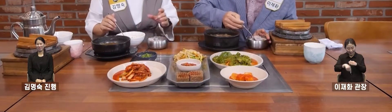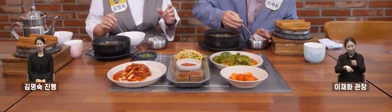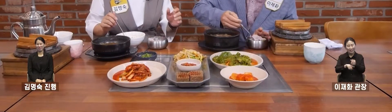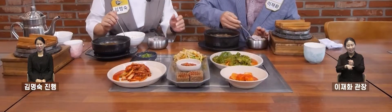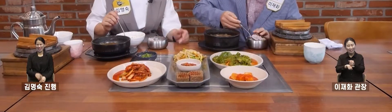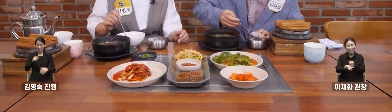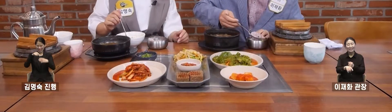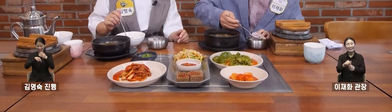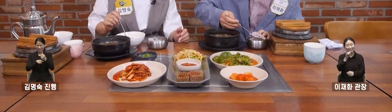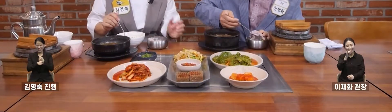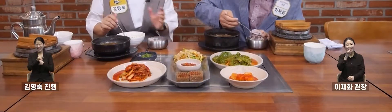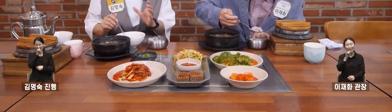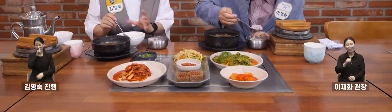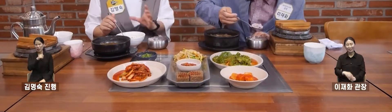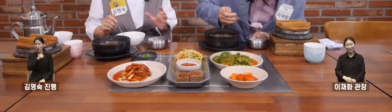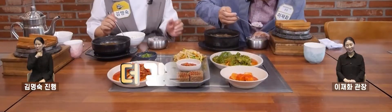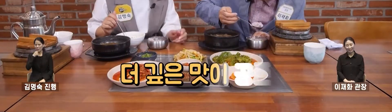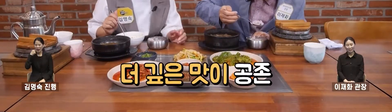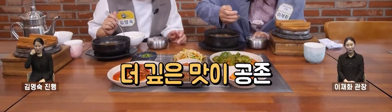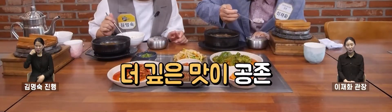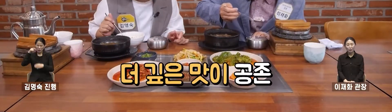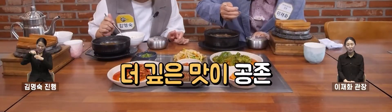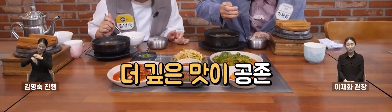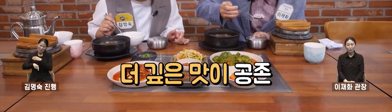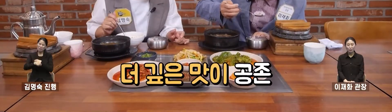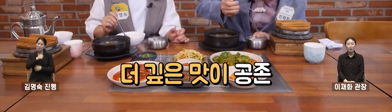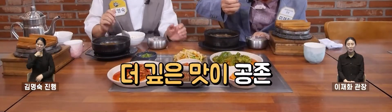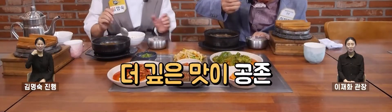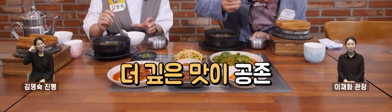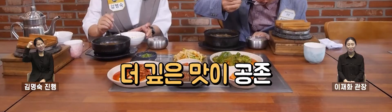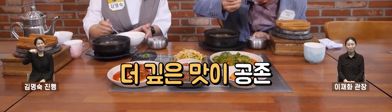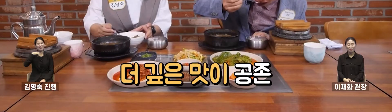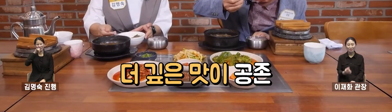같습니다. 깊은 뜻이 있는데 맛이 되게 깊으네요.